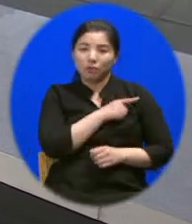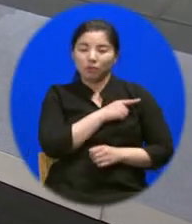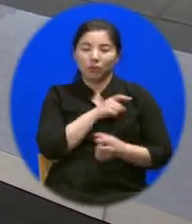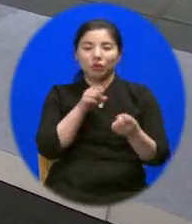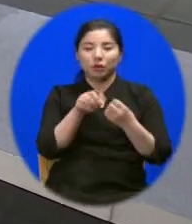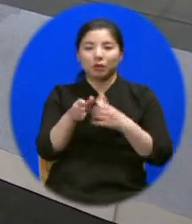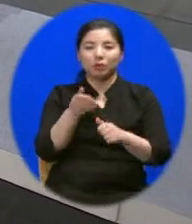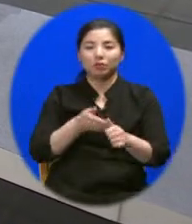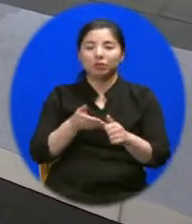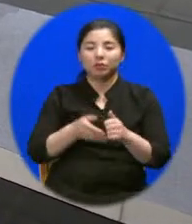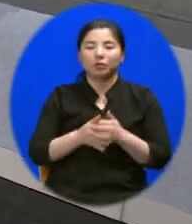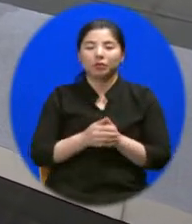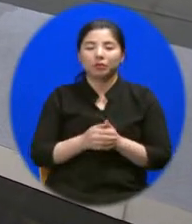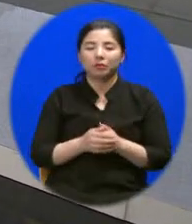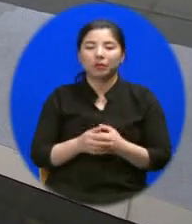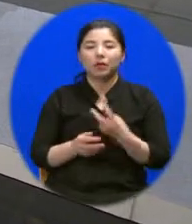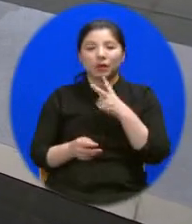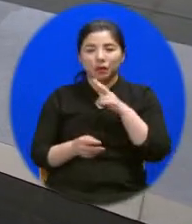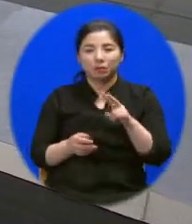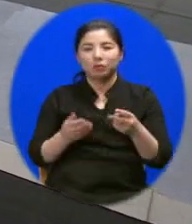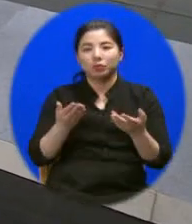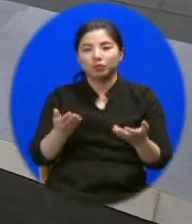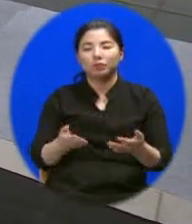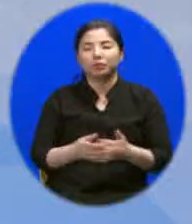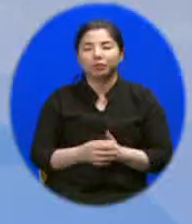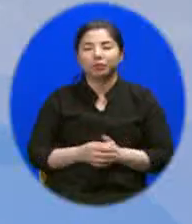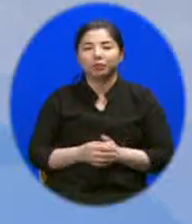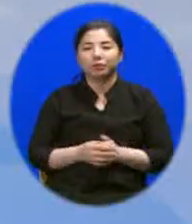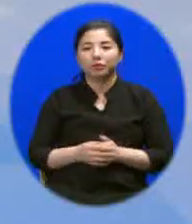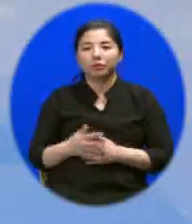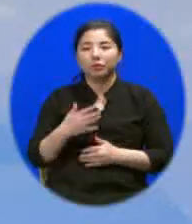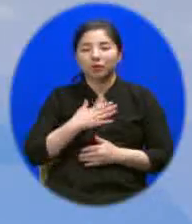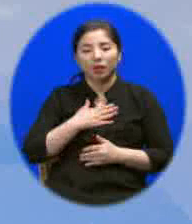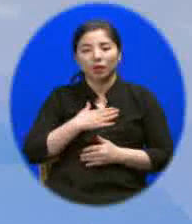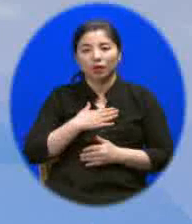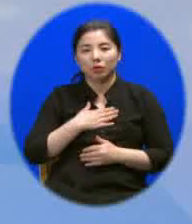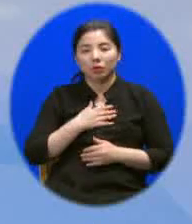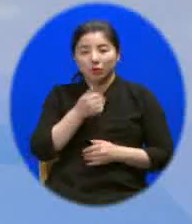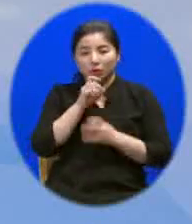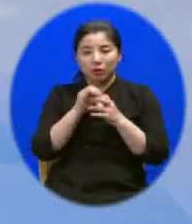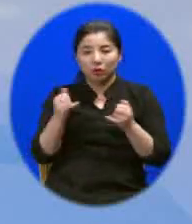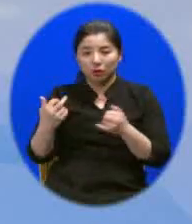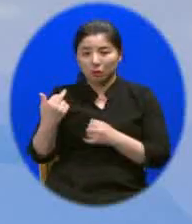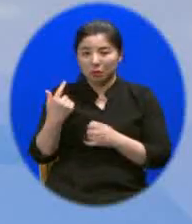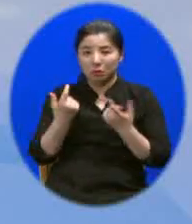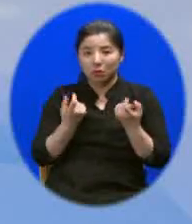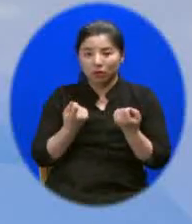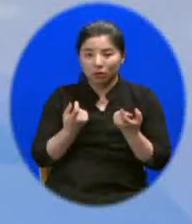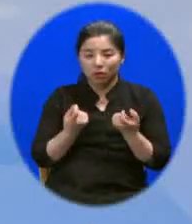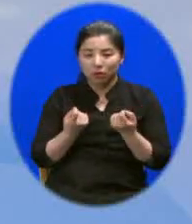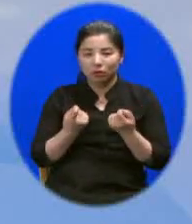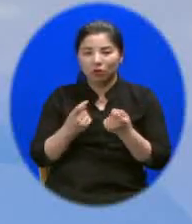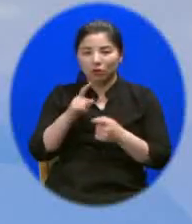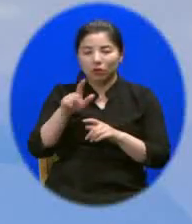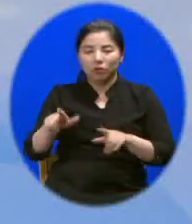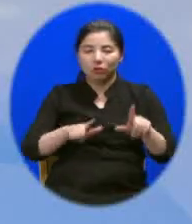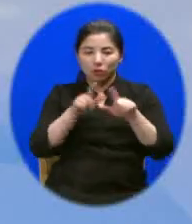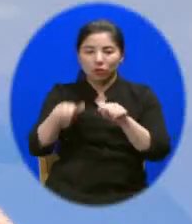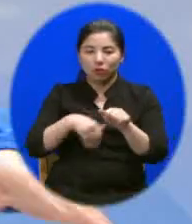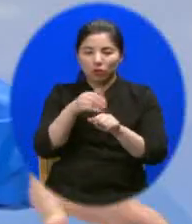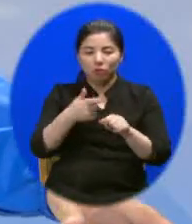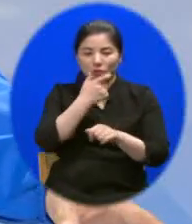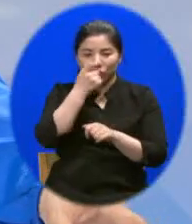후보 답변서 입니다 역시 4편 시간이 분들입니다 예 저도 3자 캐서 지적하신 것처럼 정주여건 부족에 따른